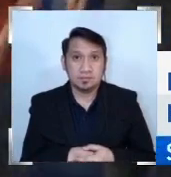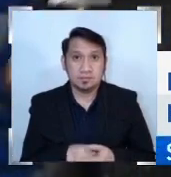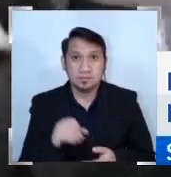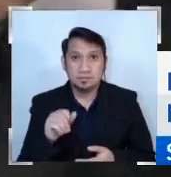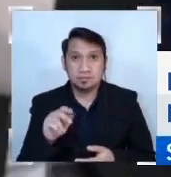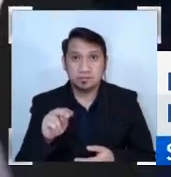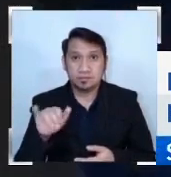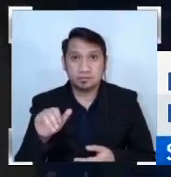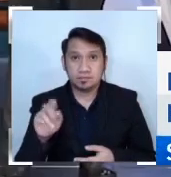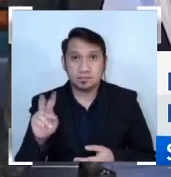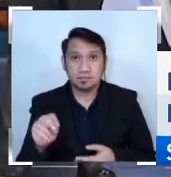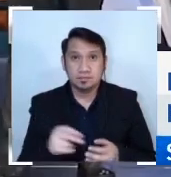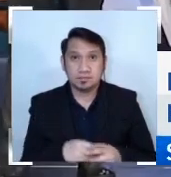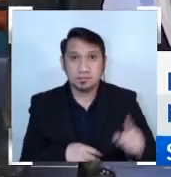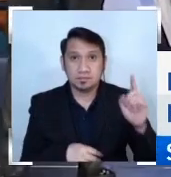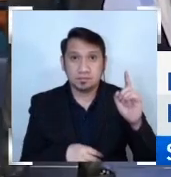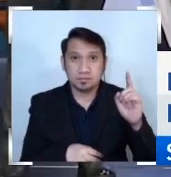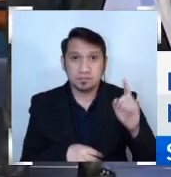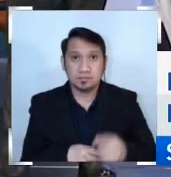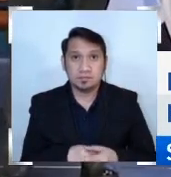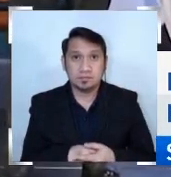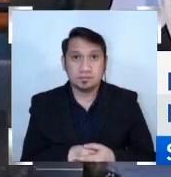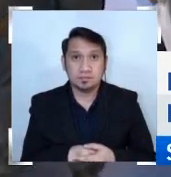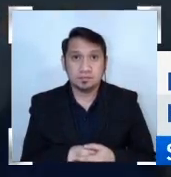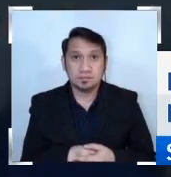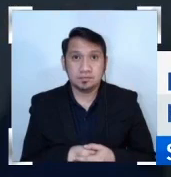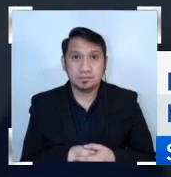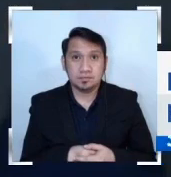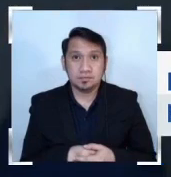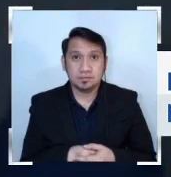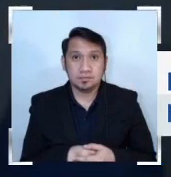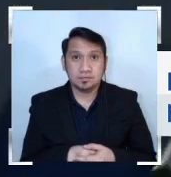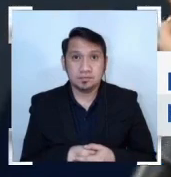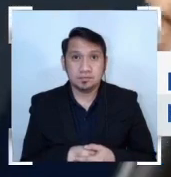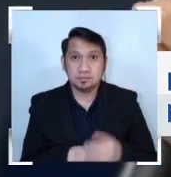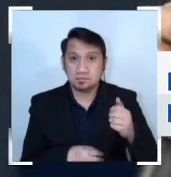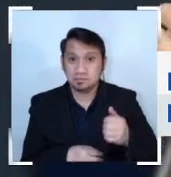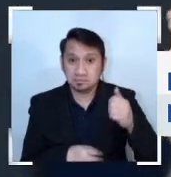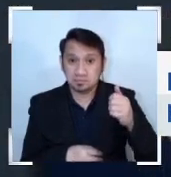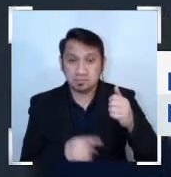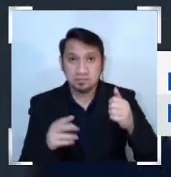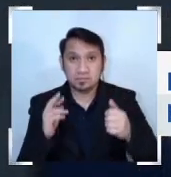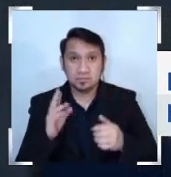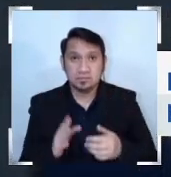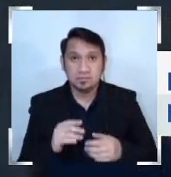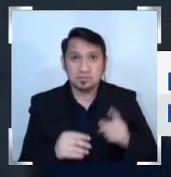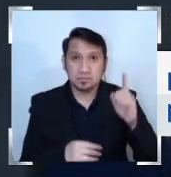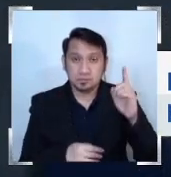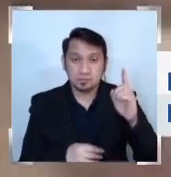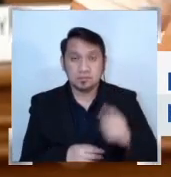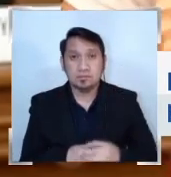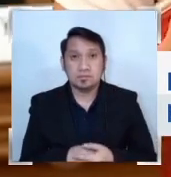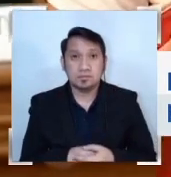Re-elected si Mayor Francis Zamora, pati si Vice Mayor Warren Villa. Nanalo naman bilang kinatawan ng lungsod si Attorney Bel